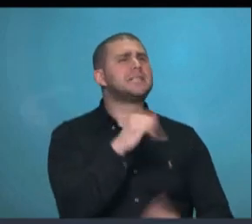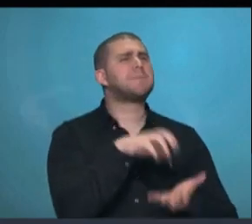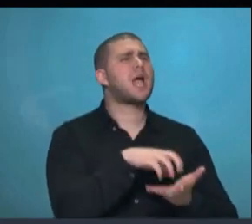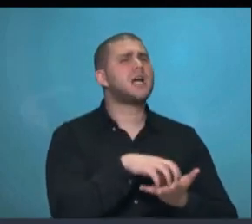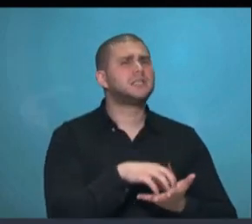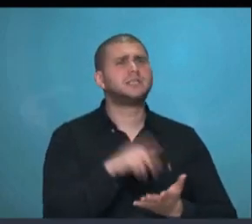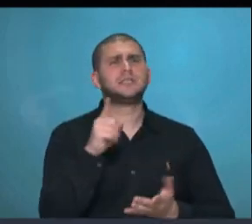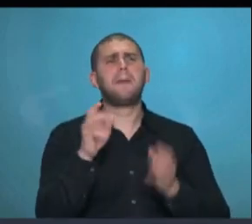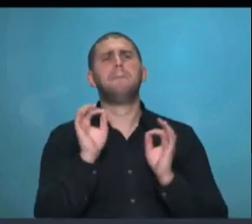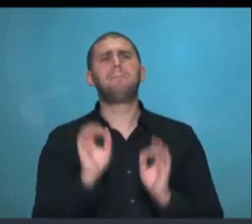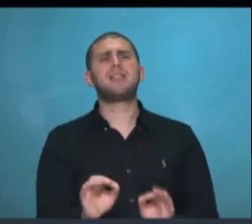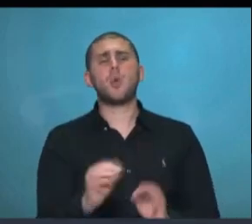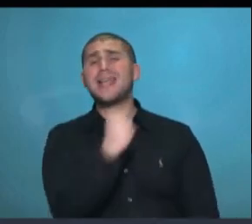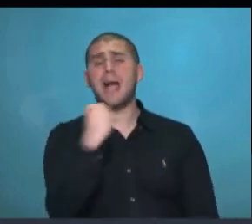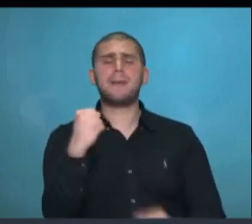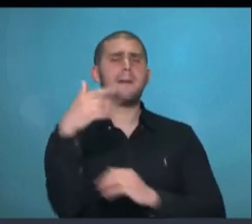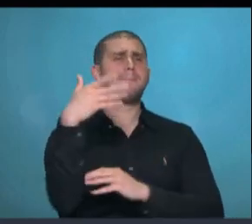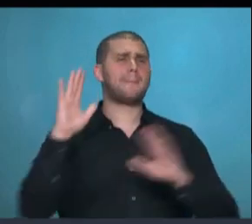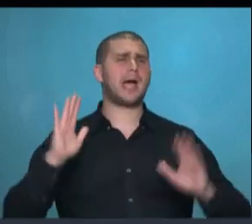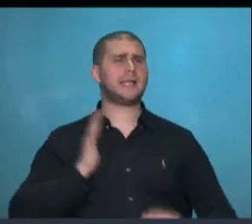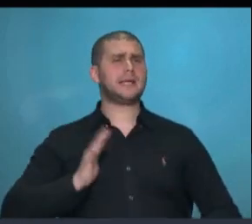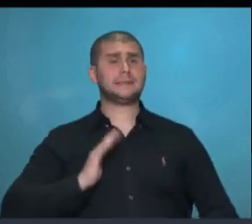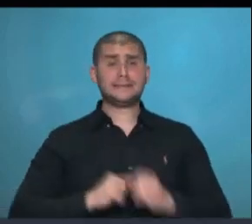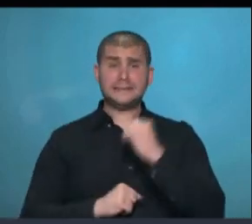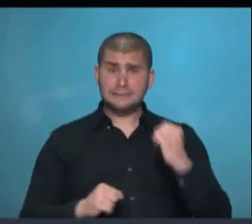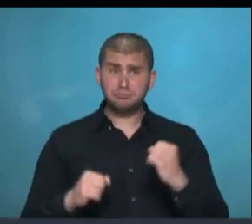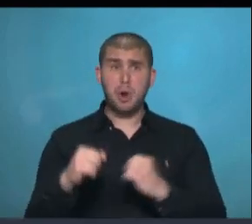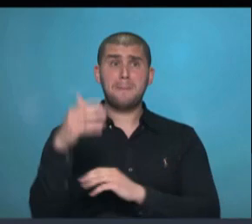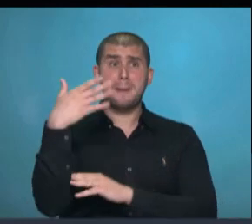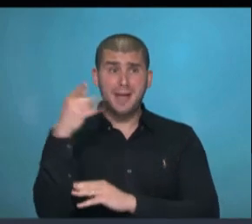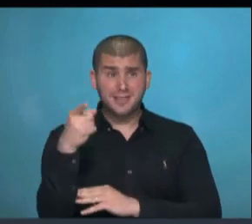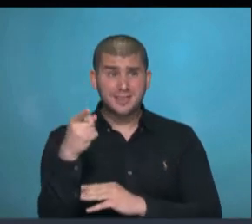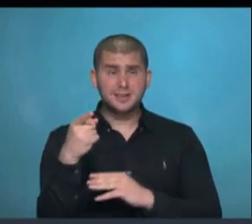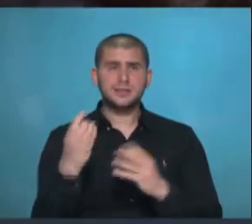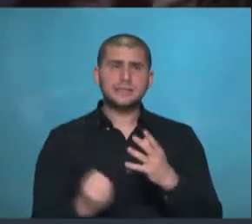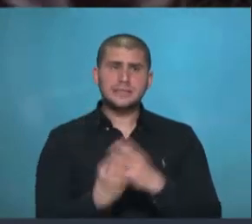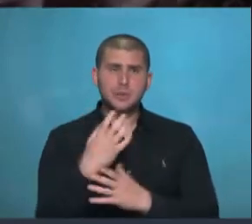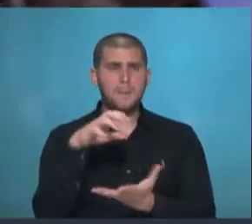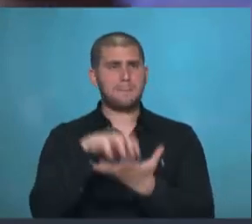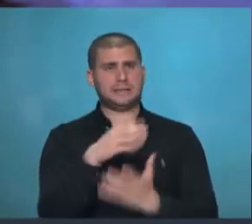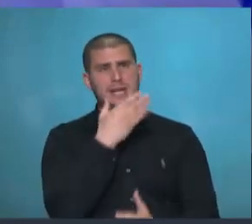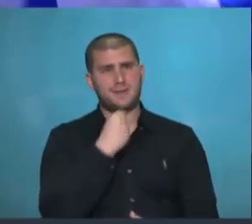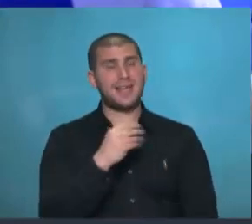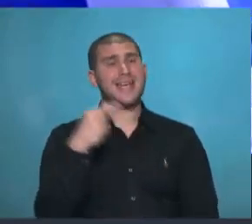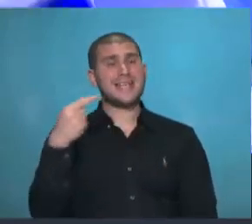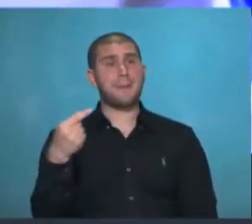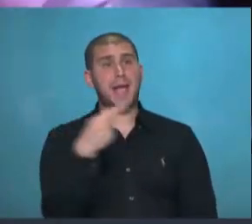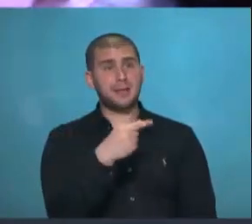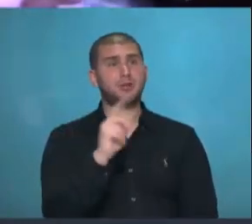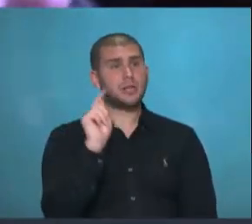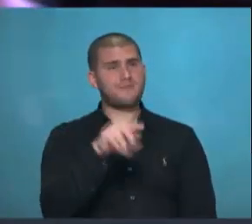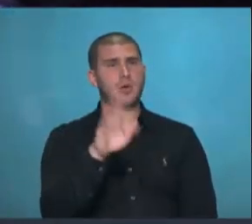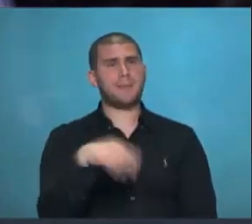זה בדיוק הימין הממלכתי והשמאל הממלכתי ייצרו מרכז יפה. גבי שיבוא גם כן,